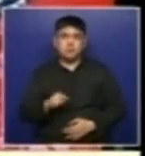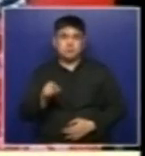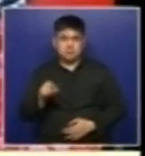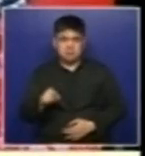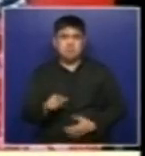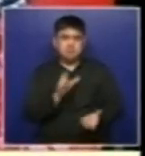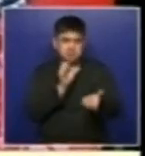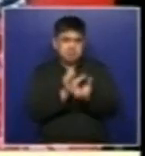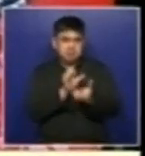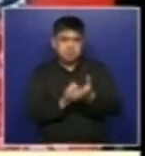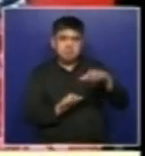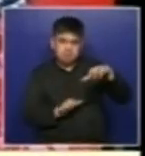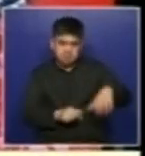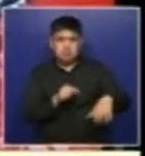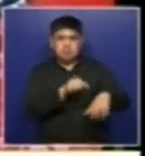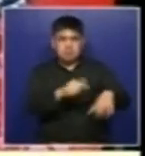ล้วไม่มีการลักลอบ